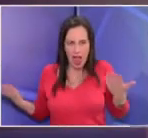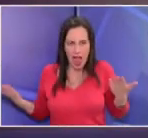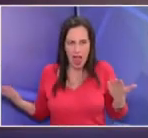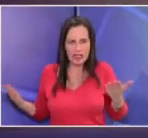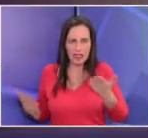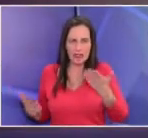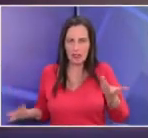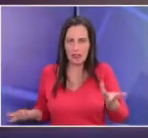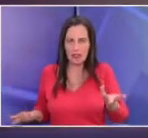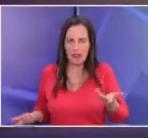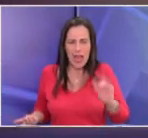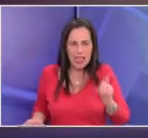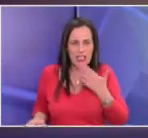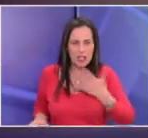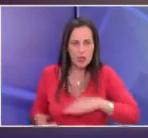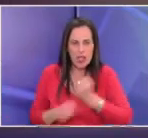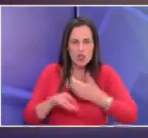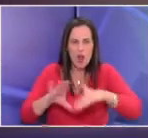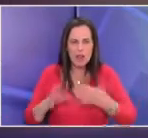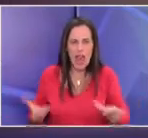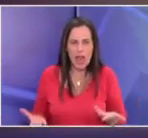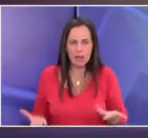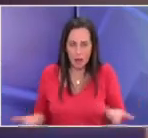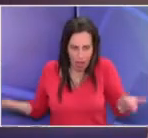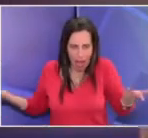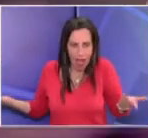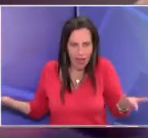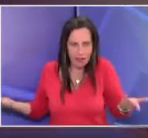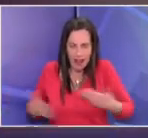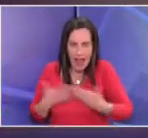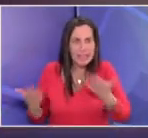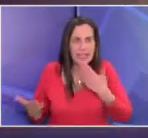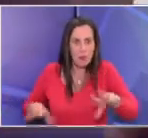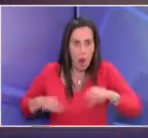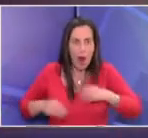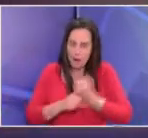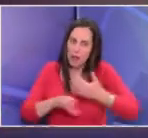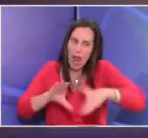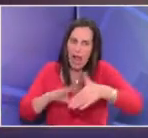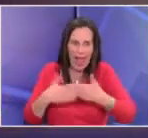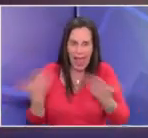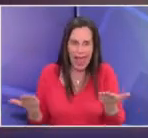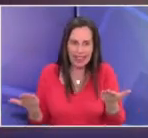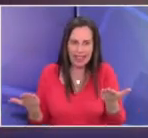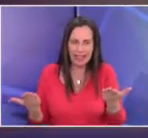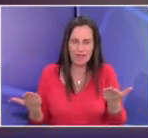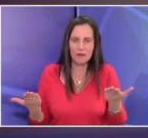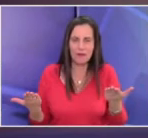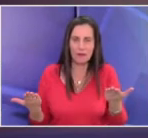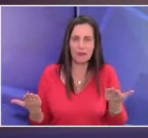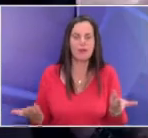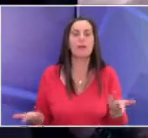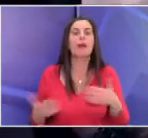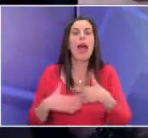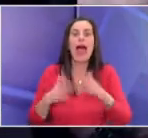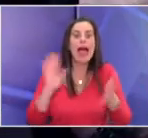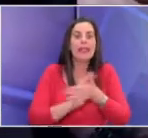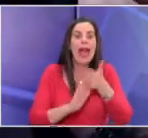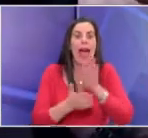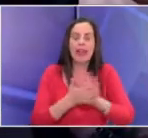בבוקר מהמיטה, מנסה להגיע, להביא פרנסה הביתה, כל פעם שאני מתרומם ישר